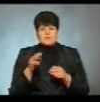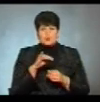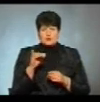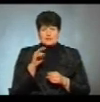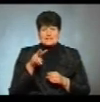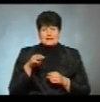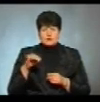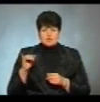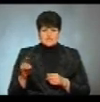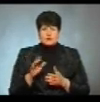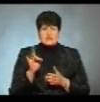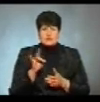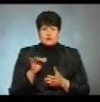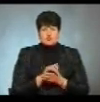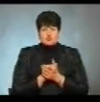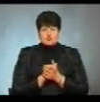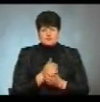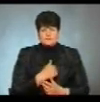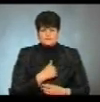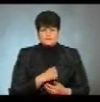України та Євросоюзу.